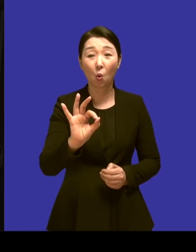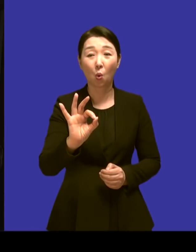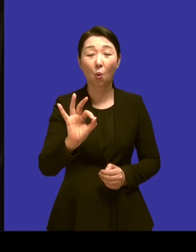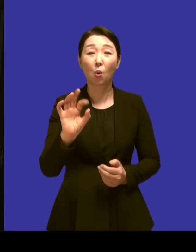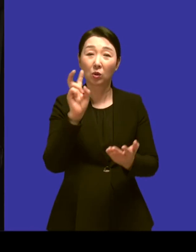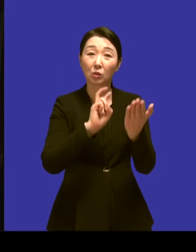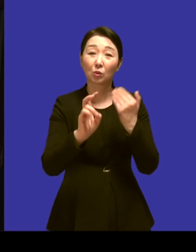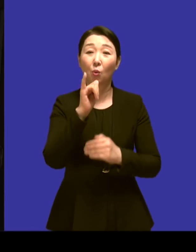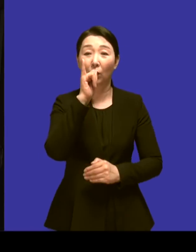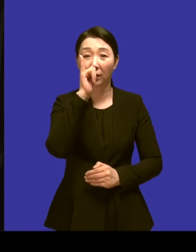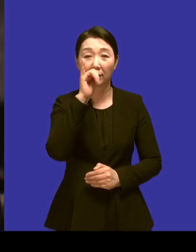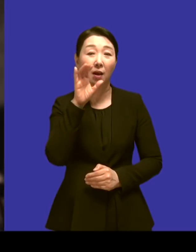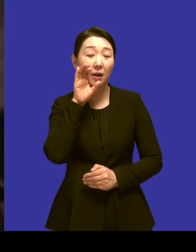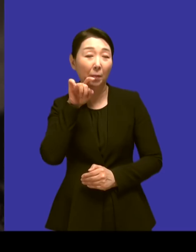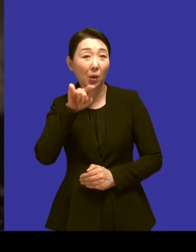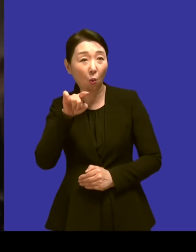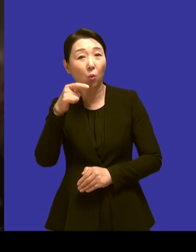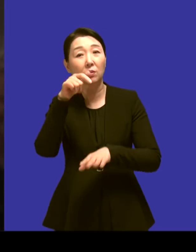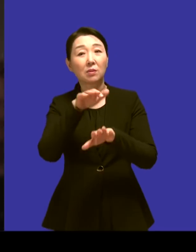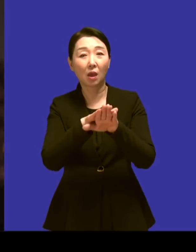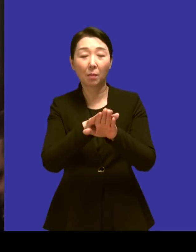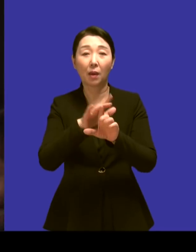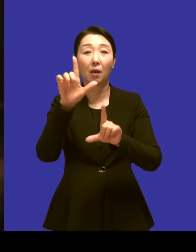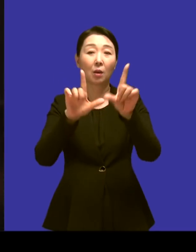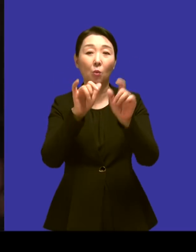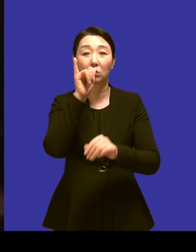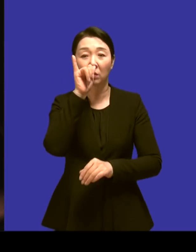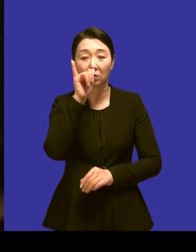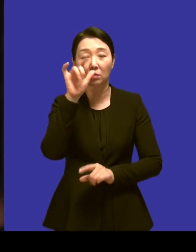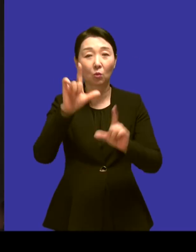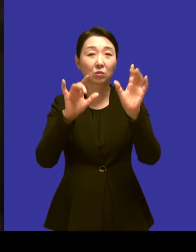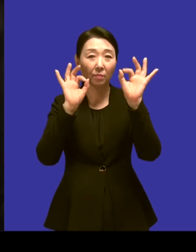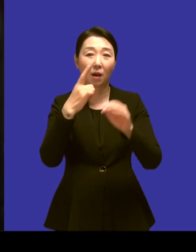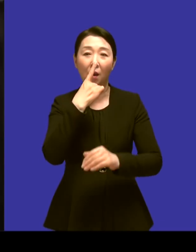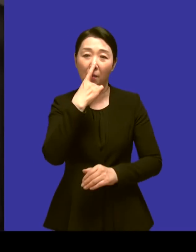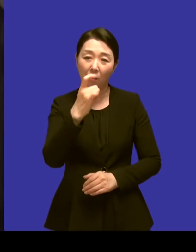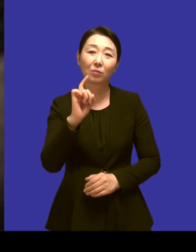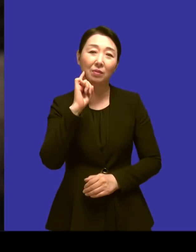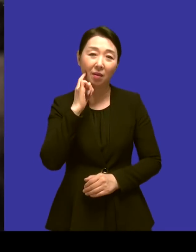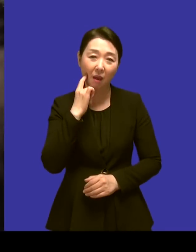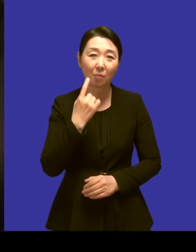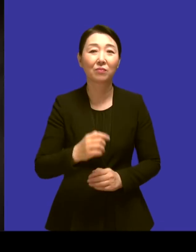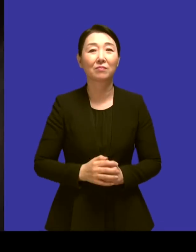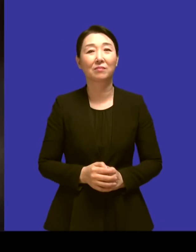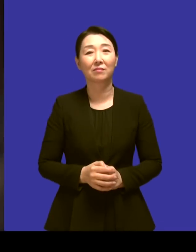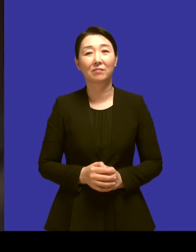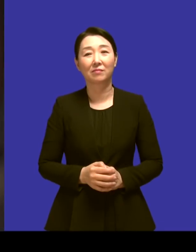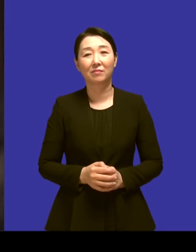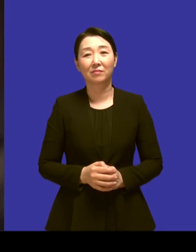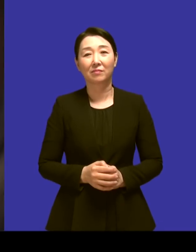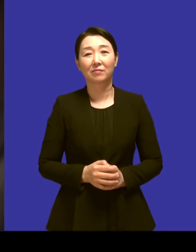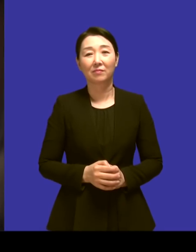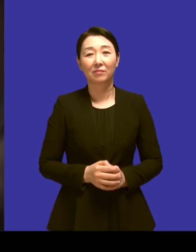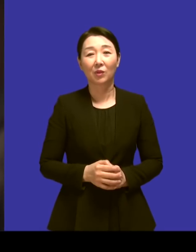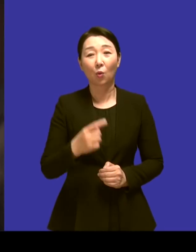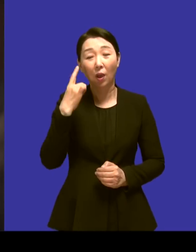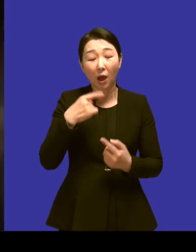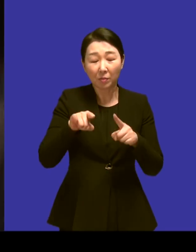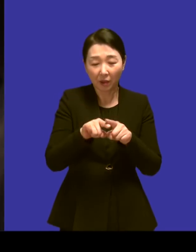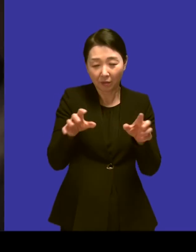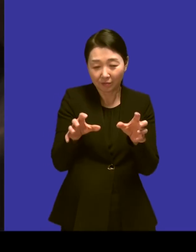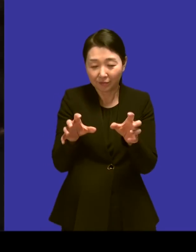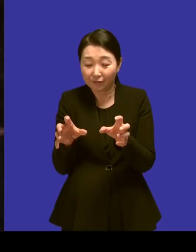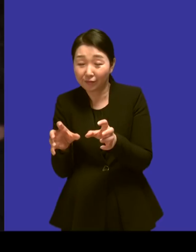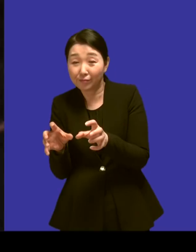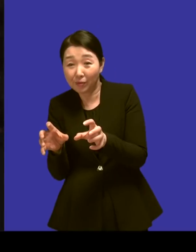앨범인데 딱 예. 이 정도 되는 카페에서 예배를 드려요. 근데 그 모습이 너무 멋있는 거예요. 예. 너무 예쁘고 예. 너무 아름답고 같이 이렇게 붙어 있고 예.